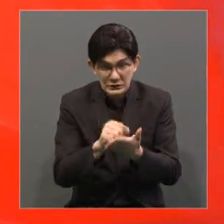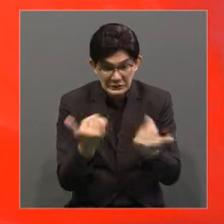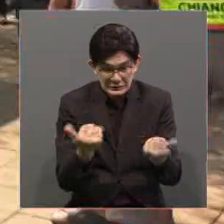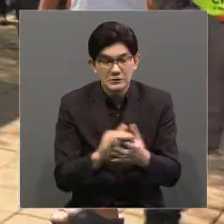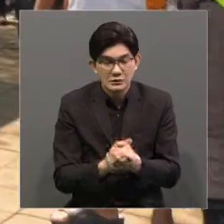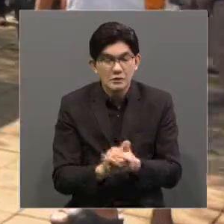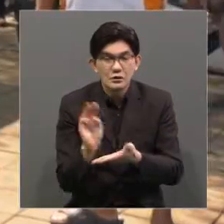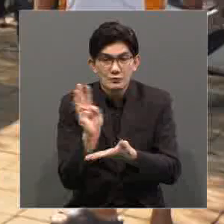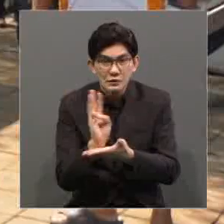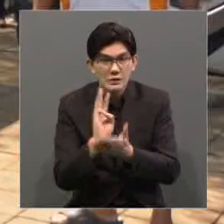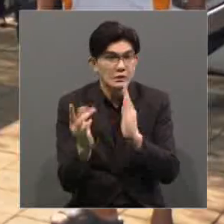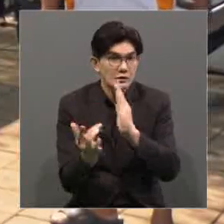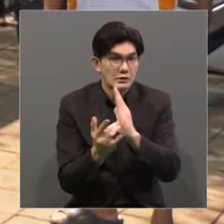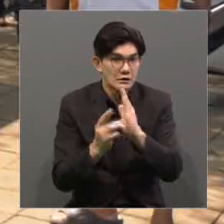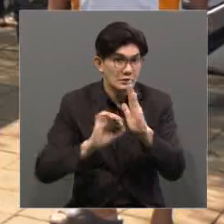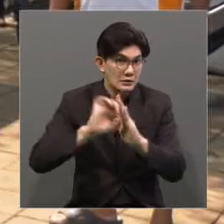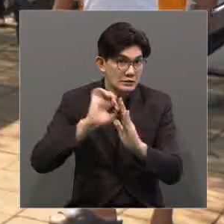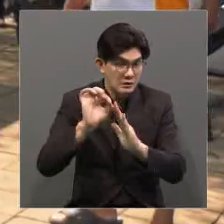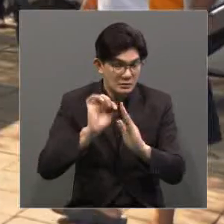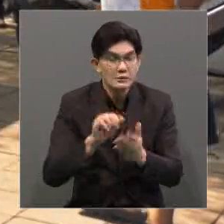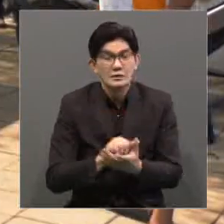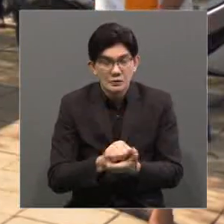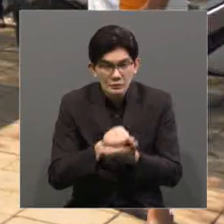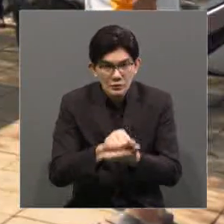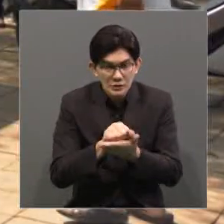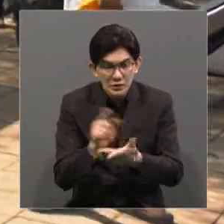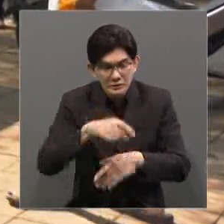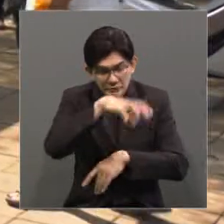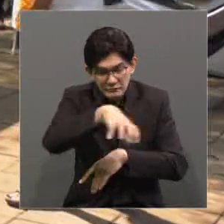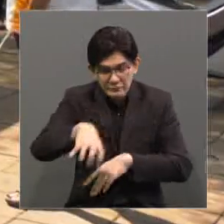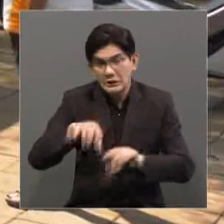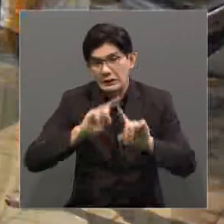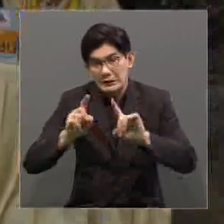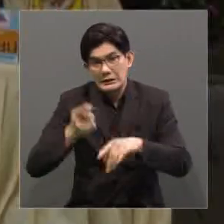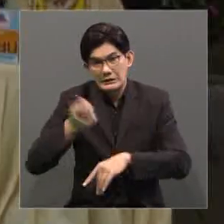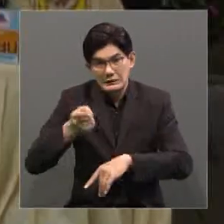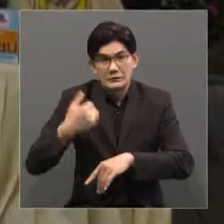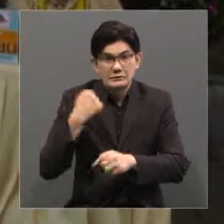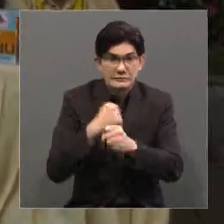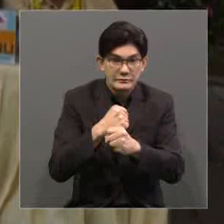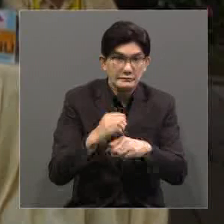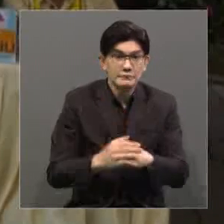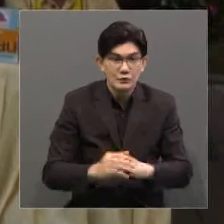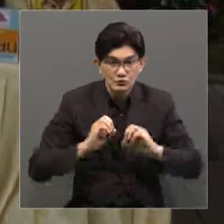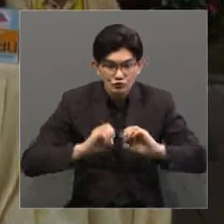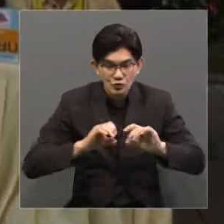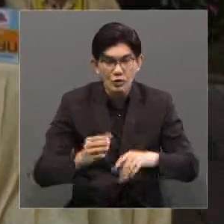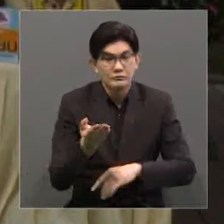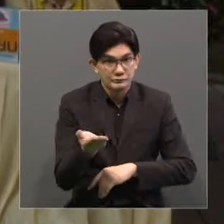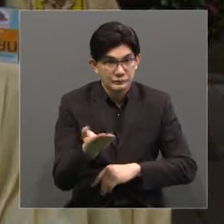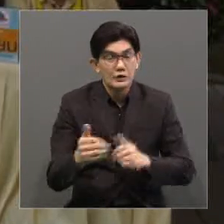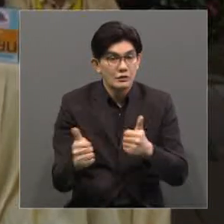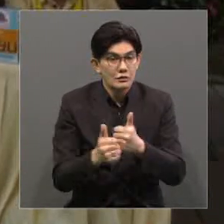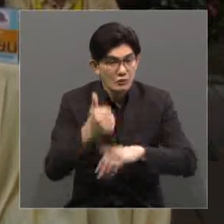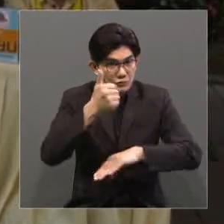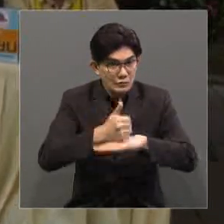ที่ของวิทยาลัยเทคนิคเชียงใหม่จะออกให้บริการประชาชนตามสถานที่ต่างๆเป็นประจำอาจารย์โชติพงษ์เตสุปะรองหั